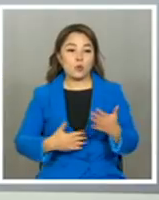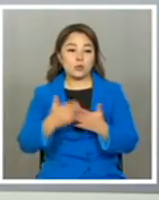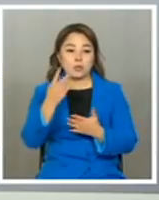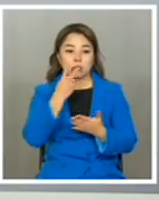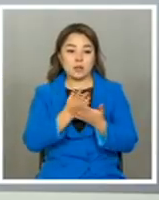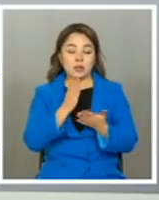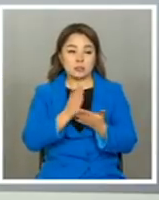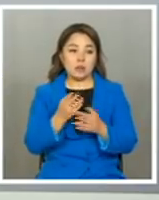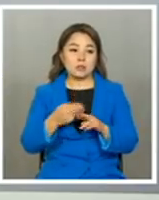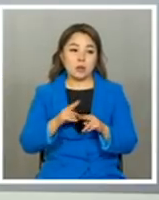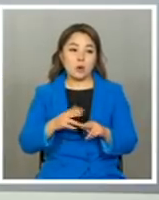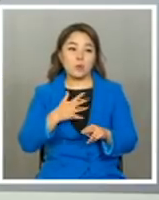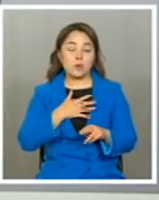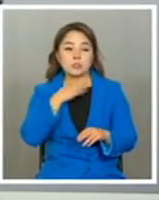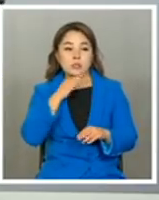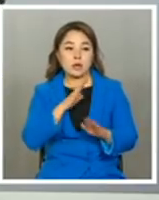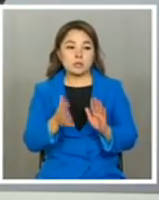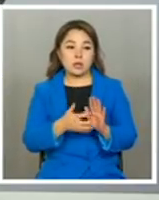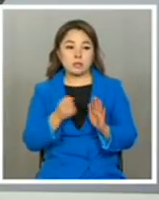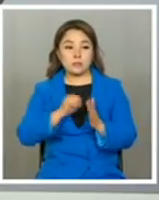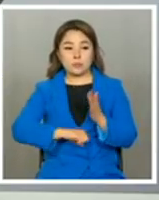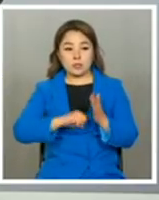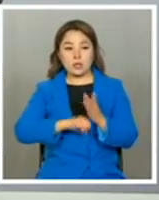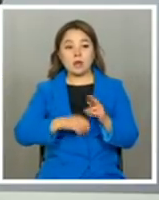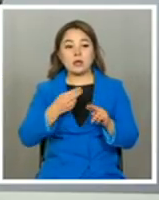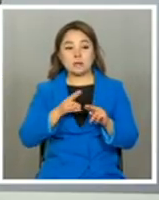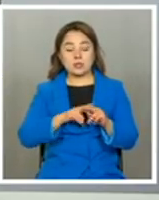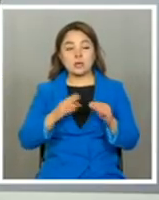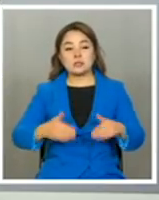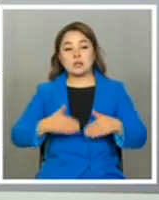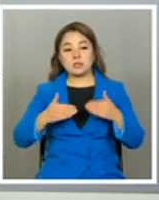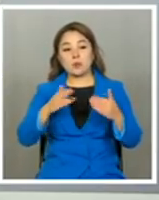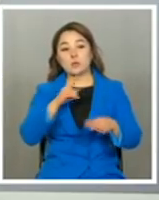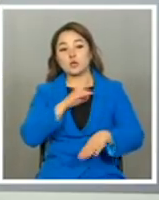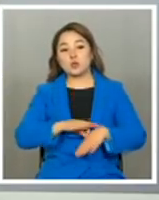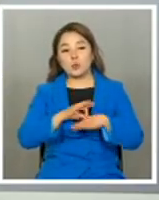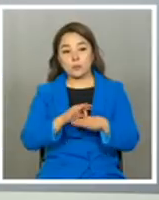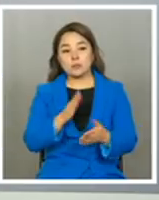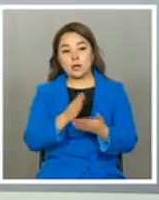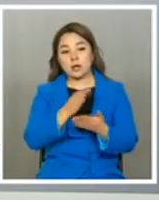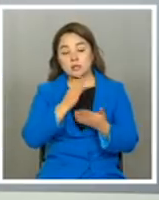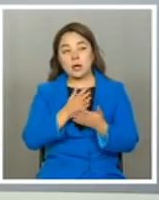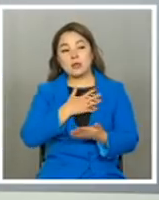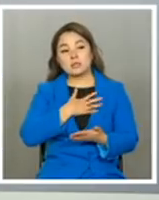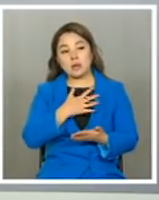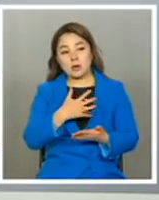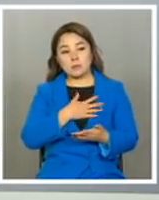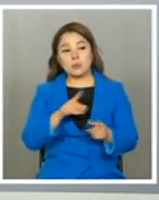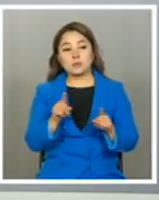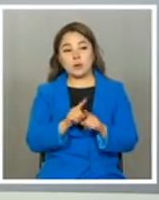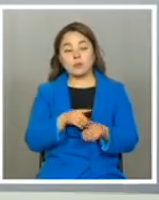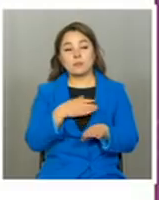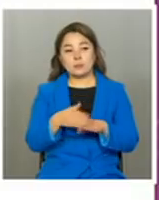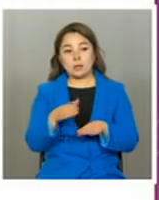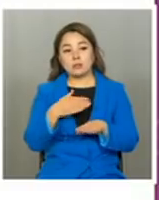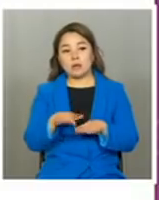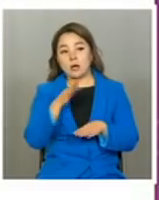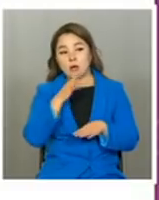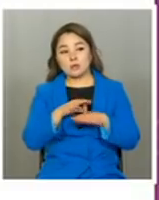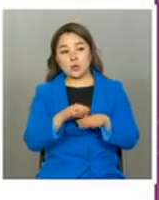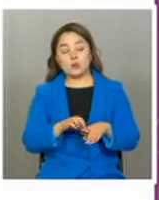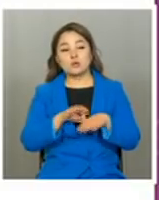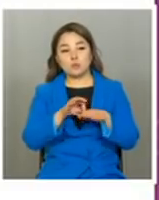де оттегінің жетіспеуі салдарынан динамикалық жұмыс кезінде анаэробты тыныс алу біраз уақыт жүріп отырады.